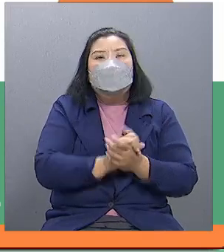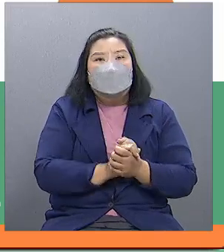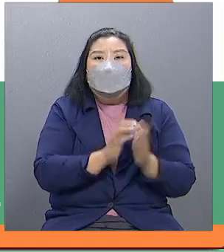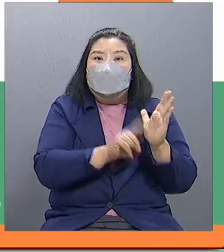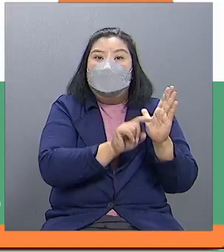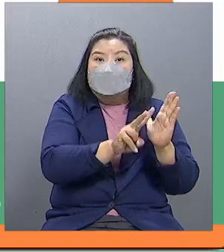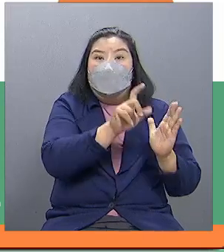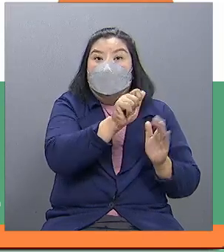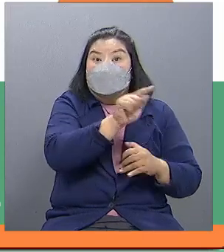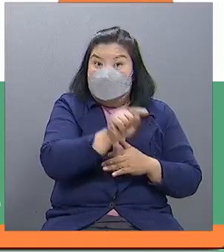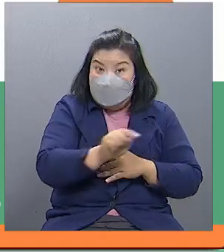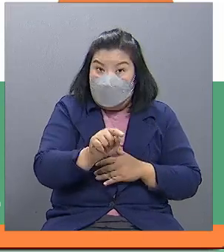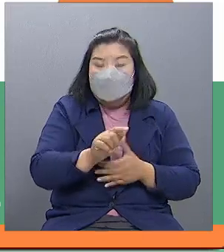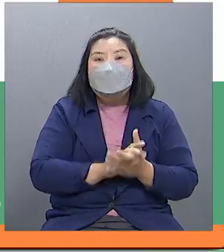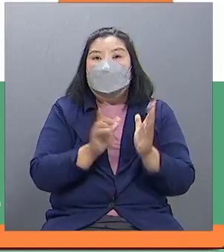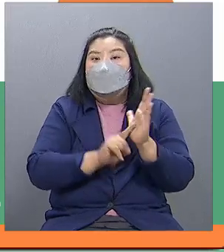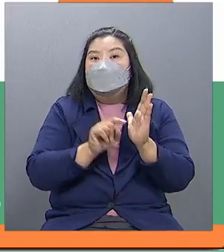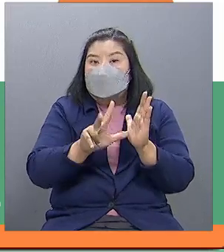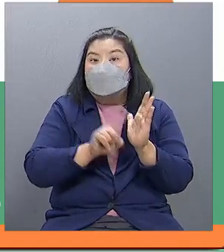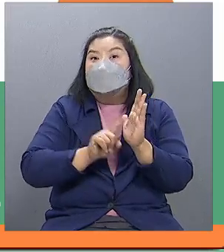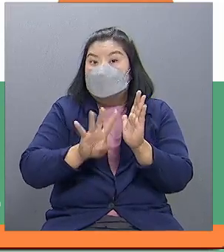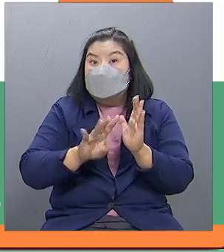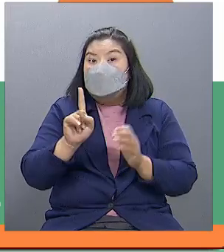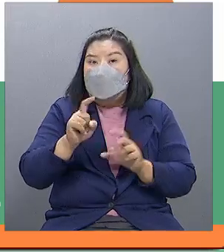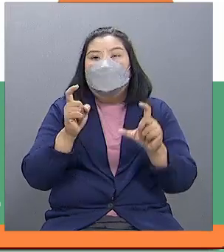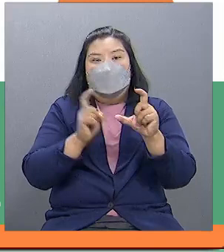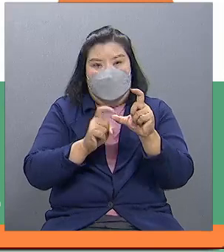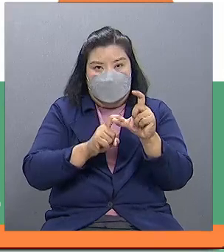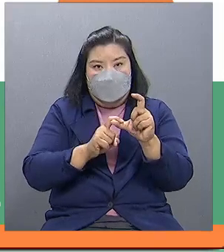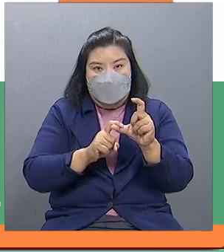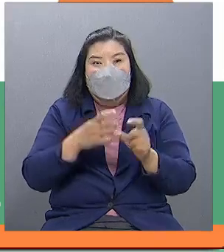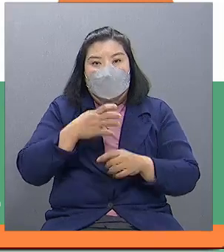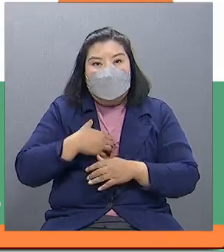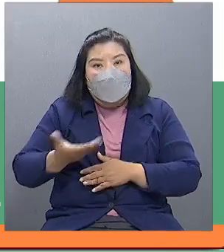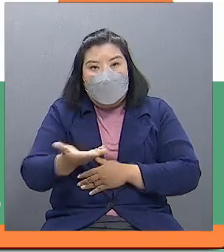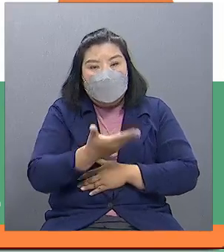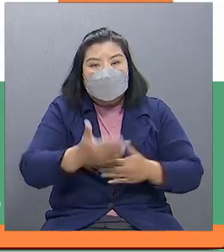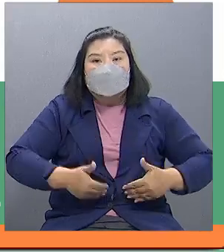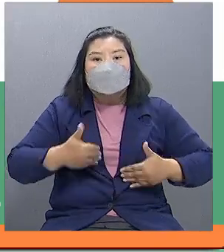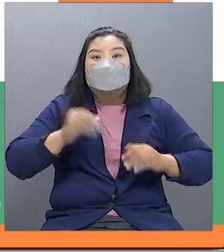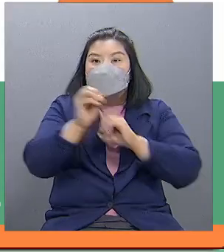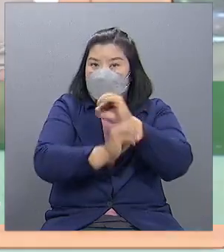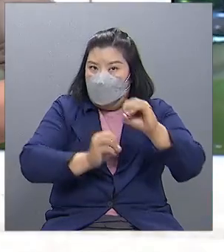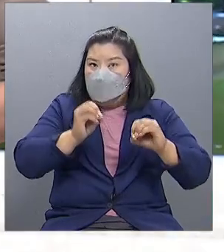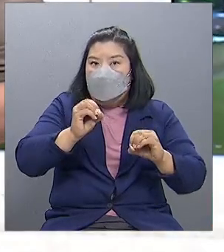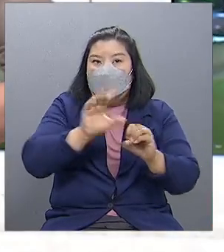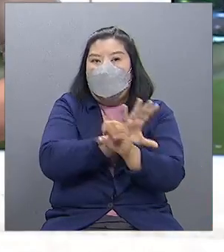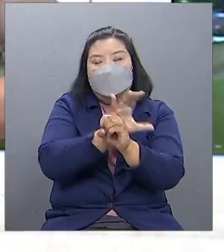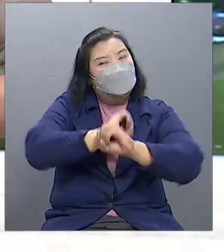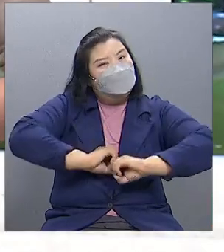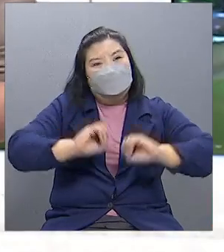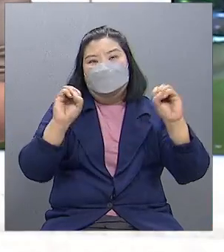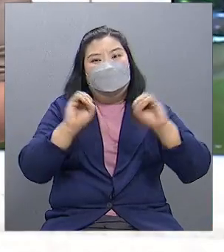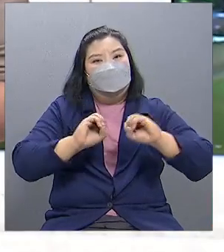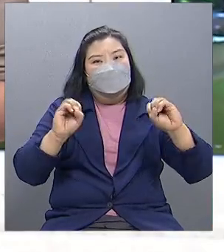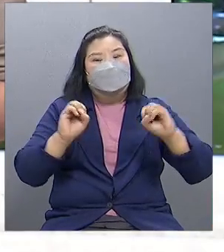ถ้าเป็เข็ม 3 เข็ม 4 ก็จะเป็น Pfizerขอให้ทุท่านปลดภัยไ้โควิดกันท่วนหน้าค่ะมากัที่ป้ายแร